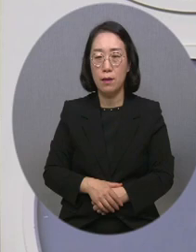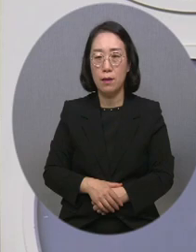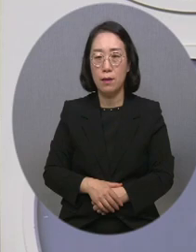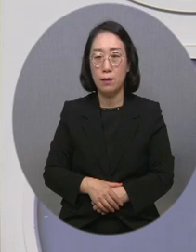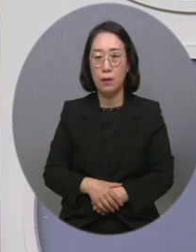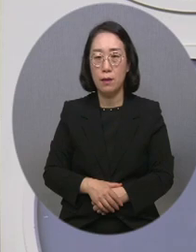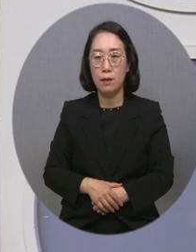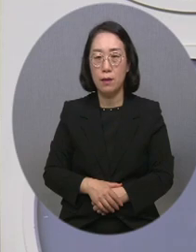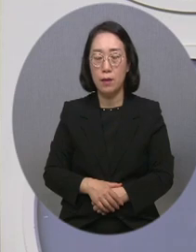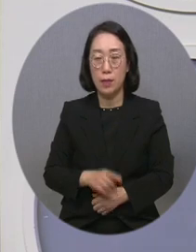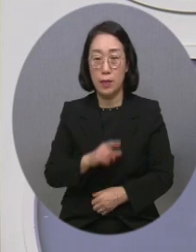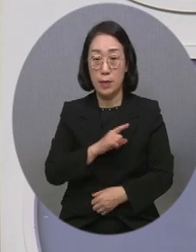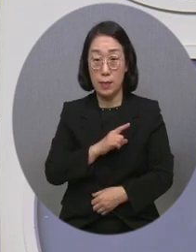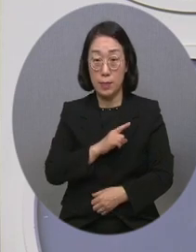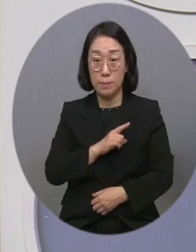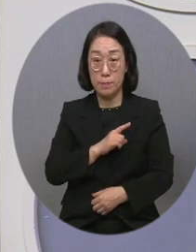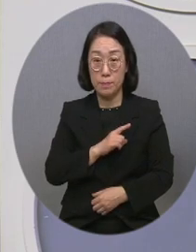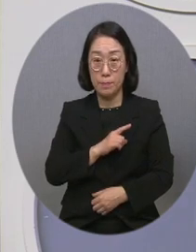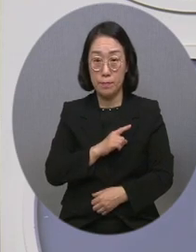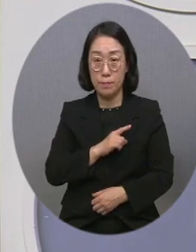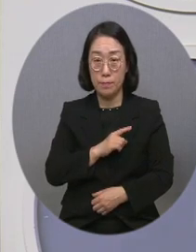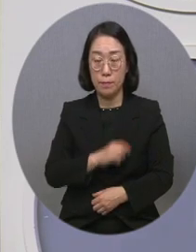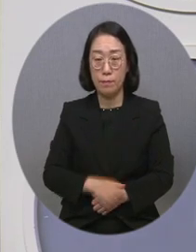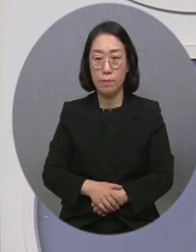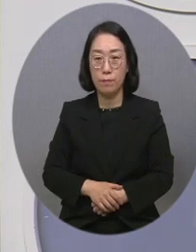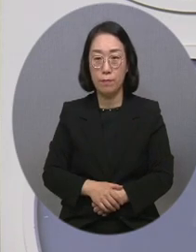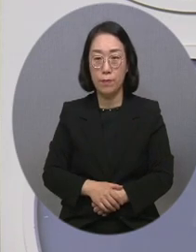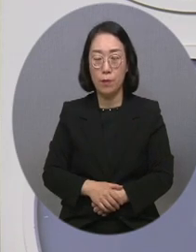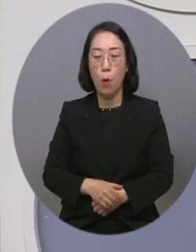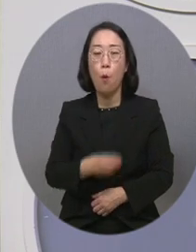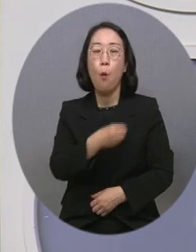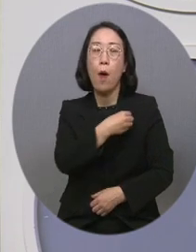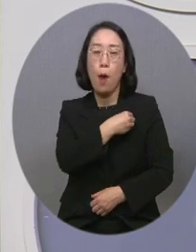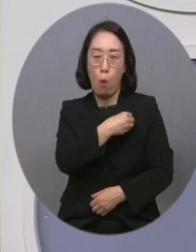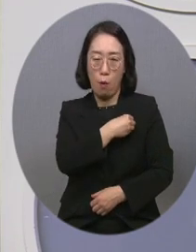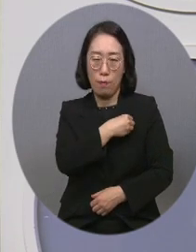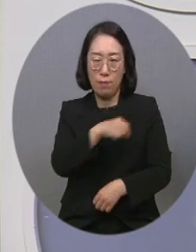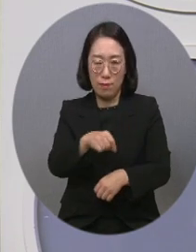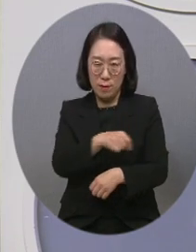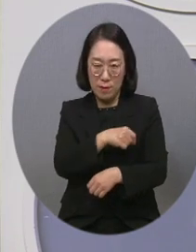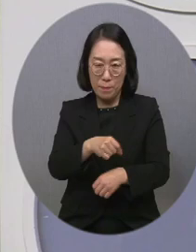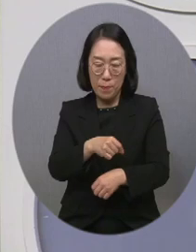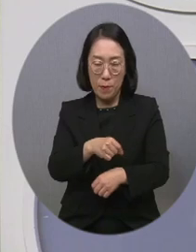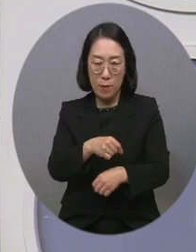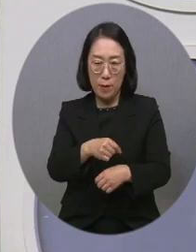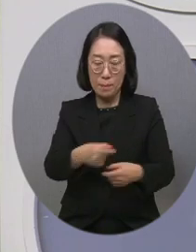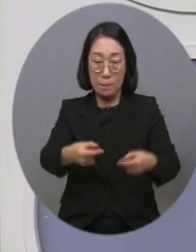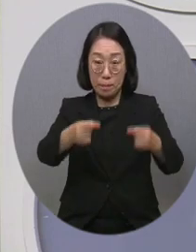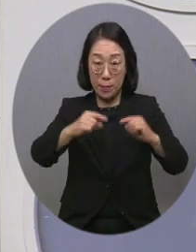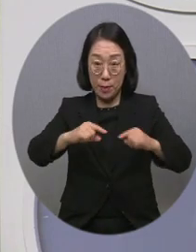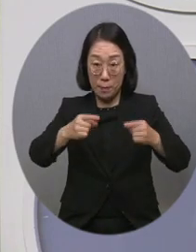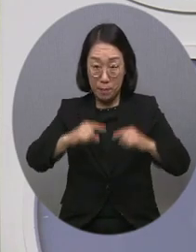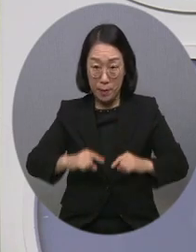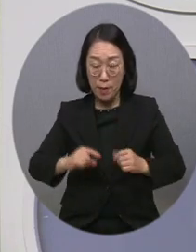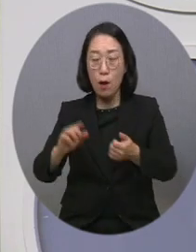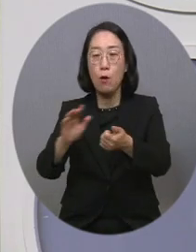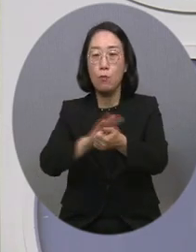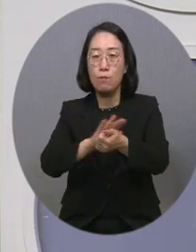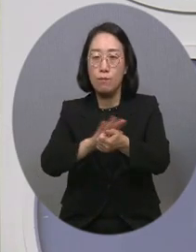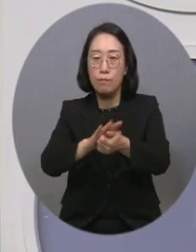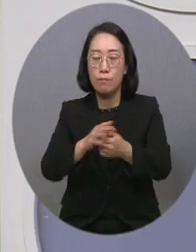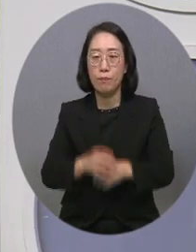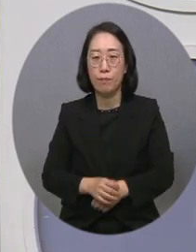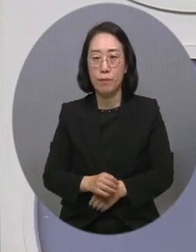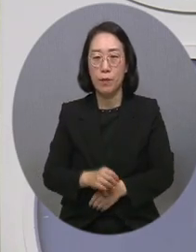기부자 이제들을 저희가 아너 소사이어티 회원으로 모셔가지고 이제 기부자에 대한 애우도 해주고